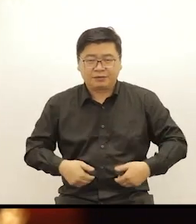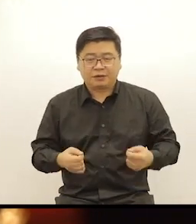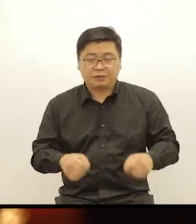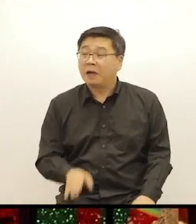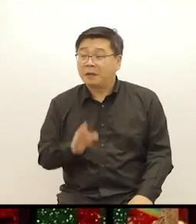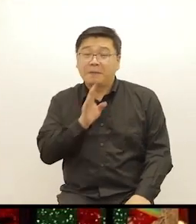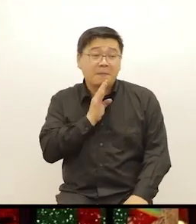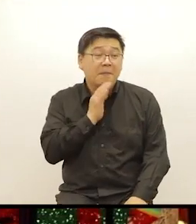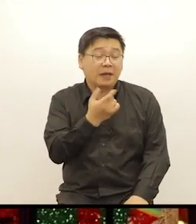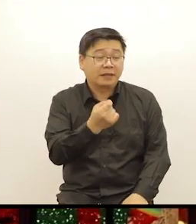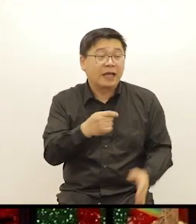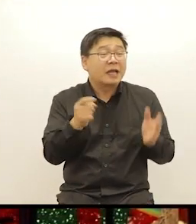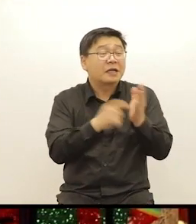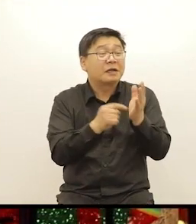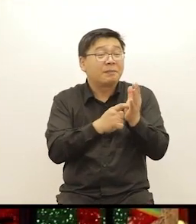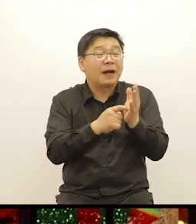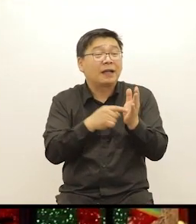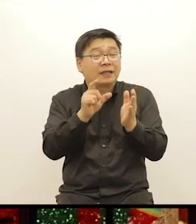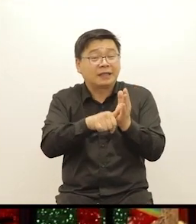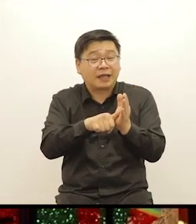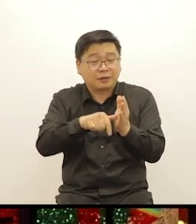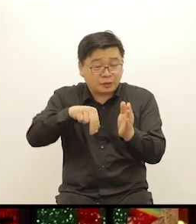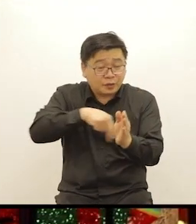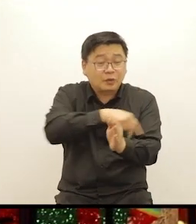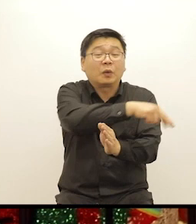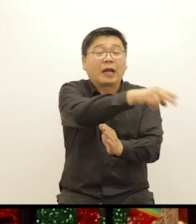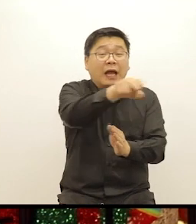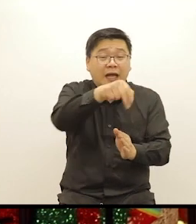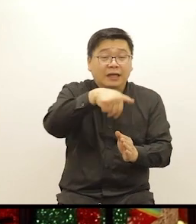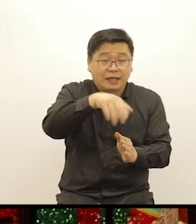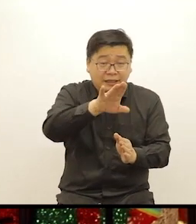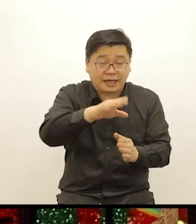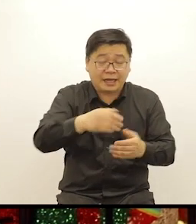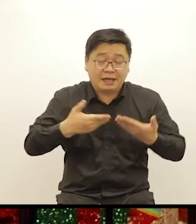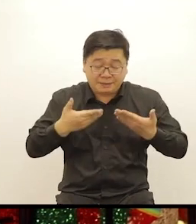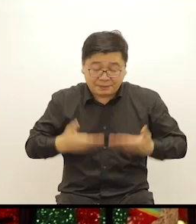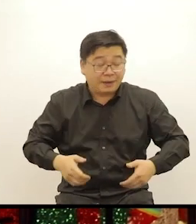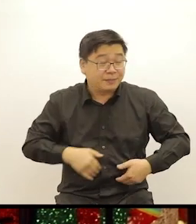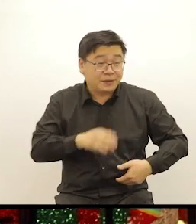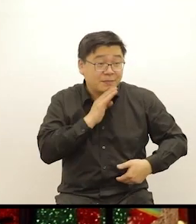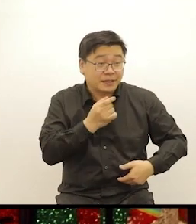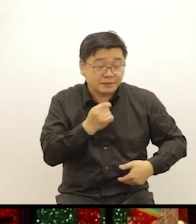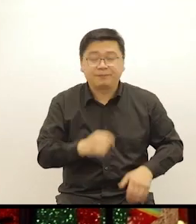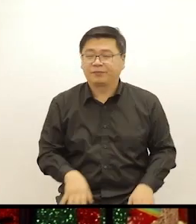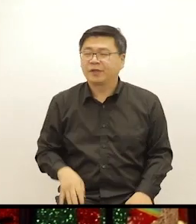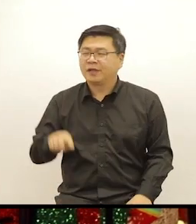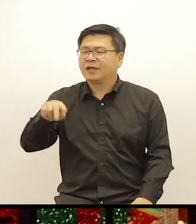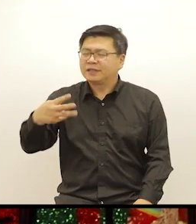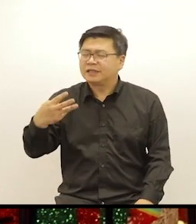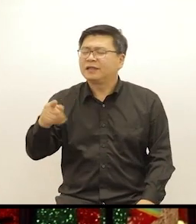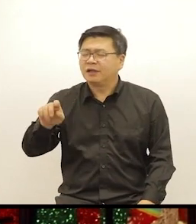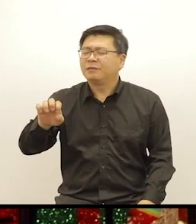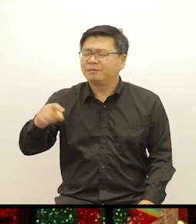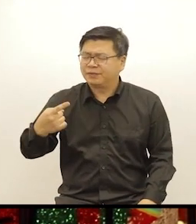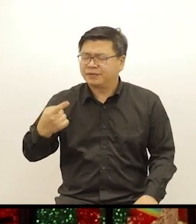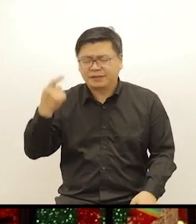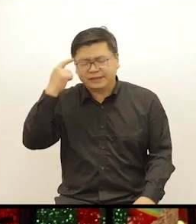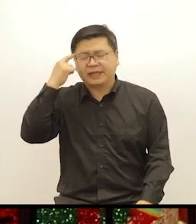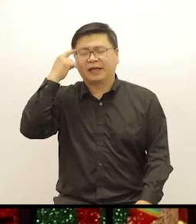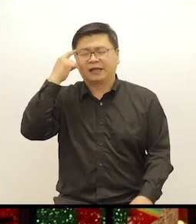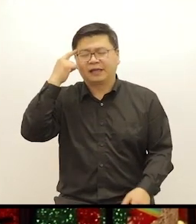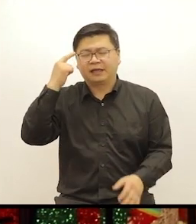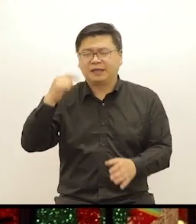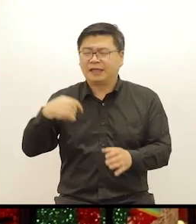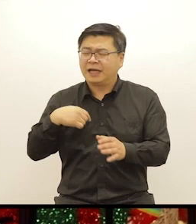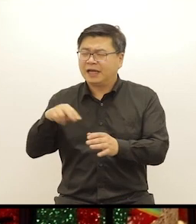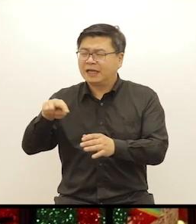있잖아요. 네, 정말 그 말이 맞는 말이죠. 급할수록 돌아가라. 좀 차분한 마음을 가지고 그 슬럼프일 때 예. 슬럼프에다